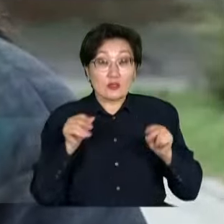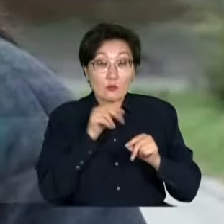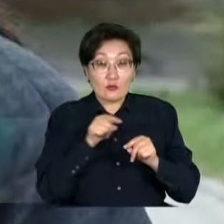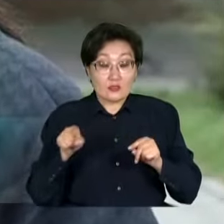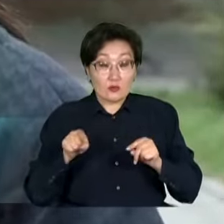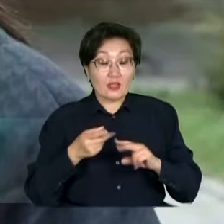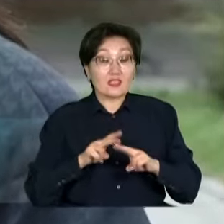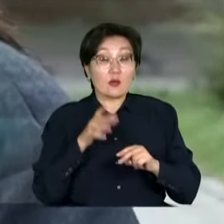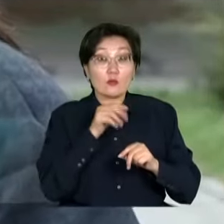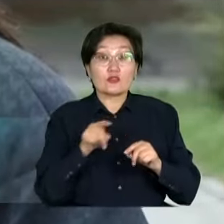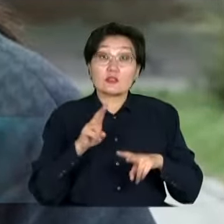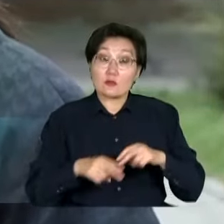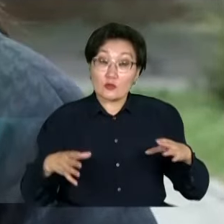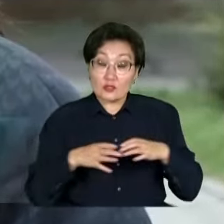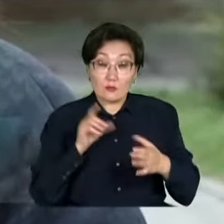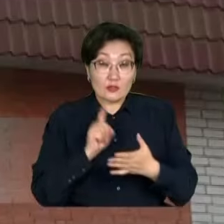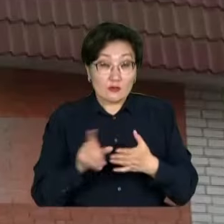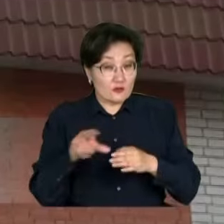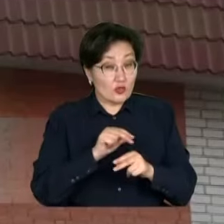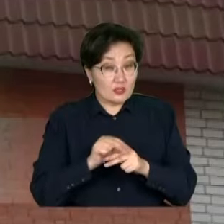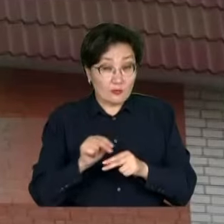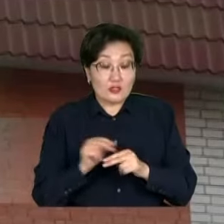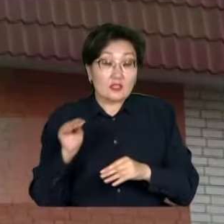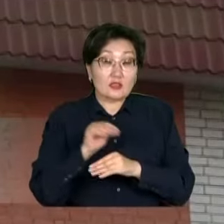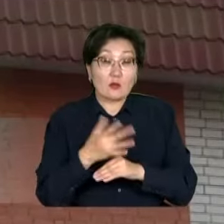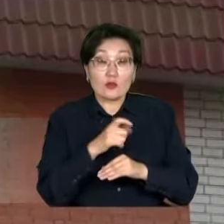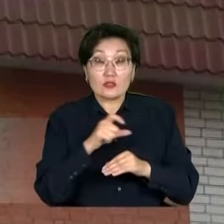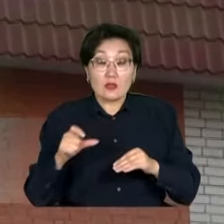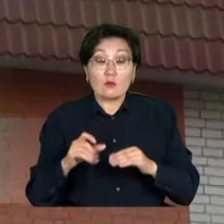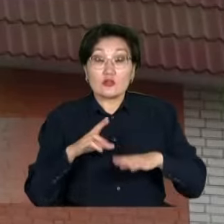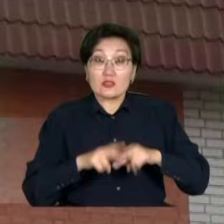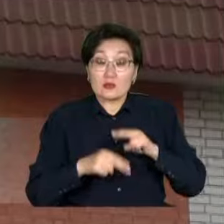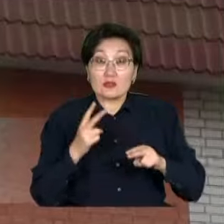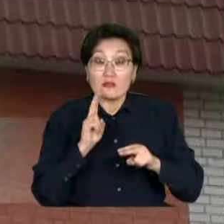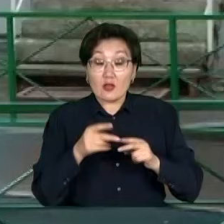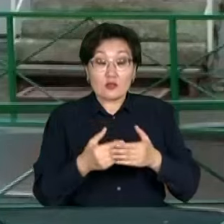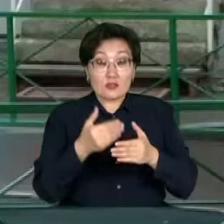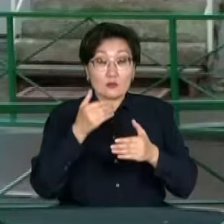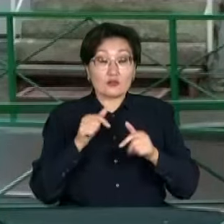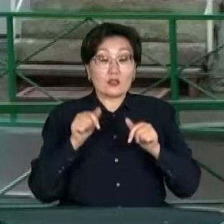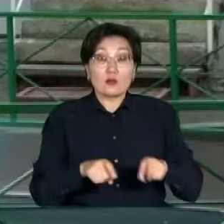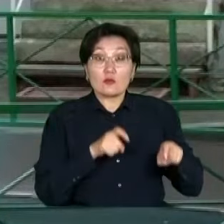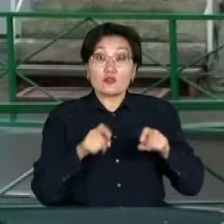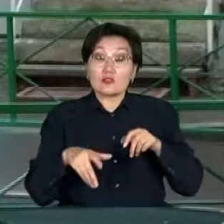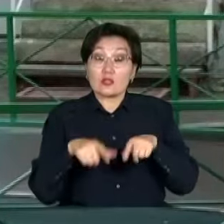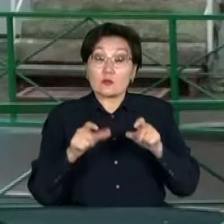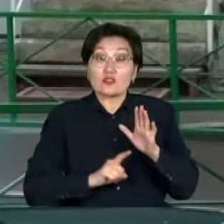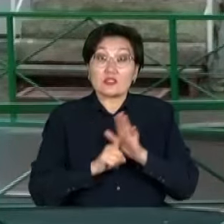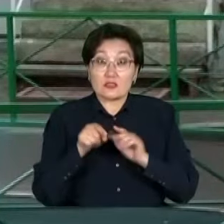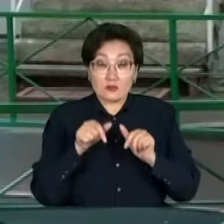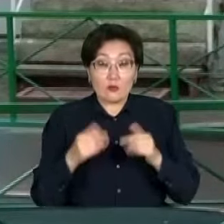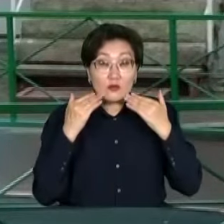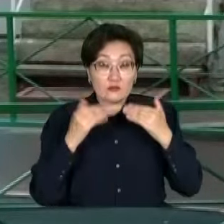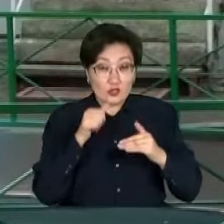рамках гарантийного срока подрядчик обязуется сейчас все исправить. Добавим, пятиэтажка построена 2 года назад. Заселять людей в нее начали только в